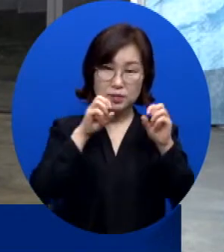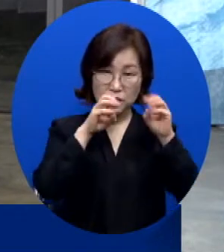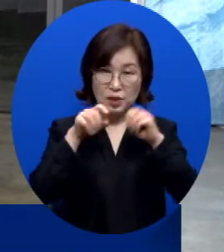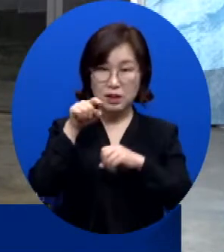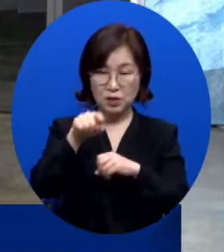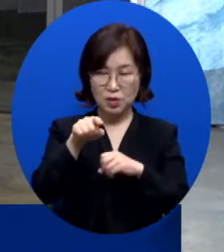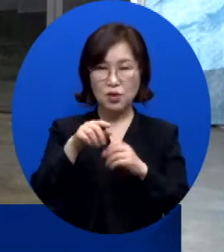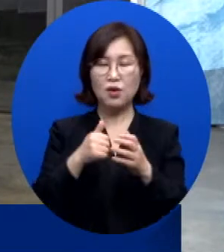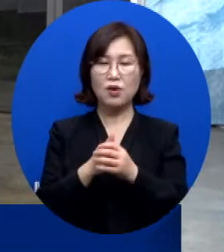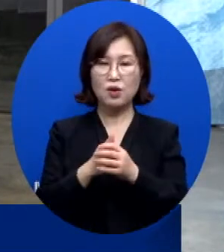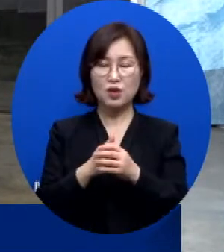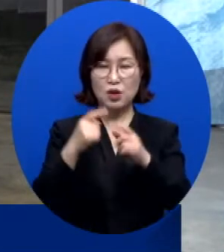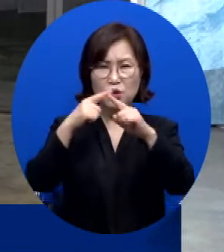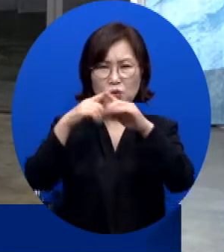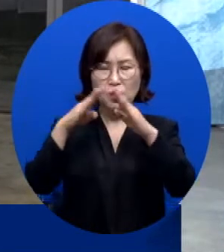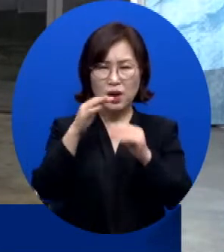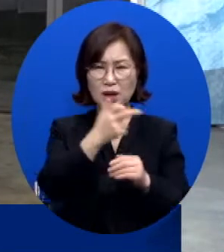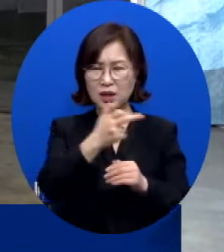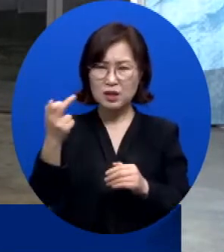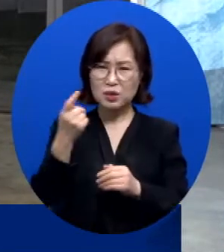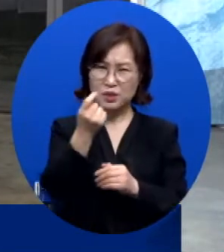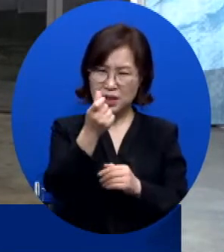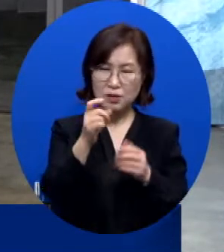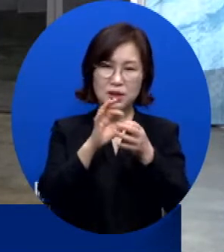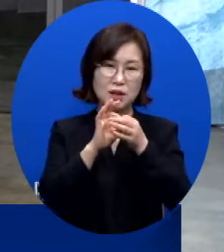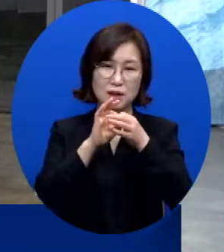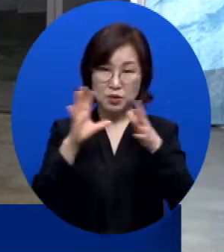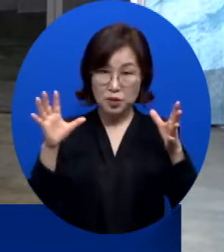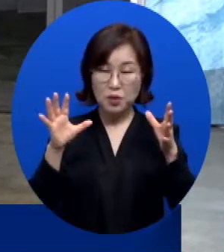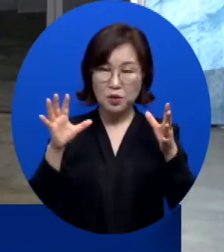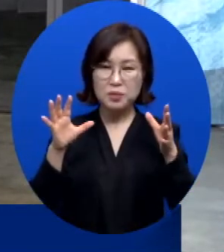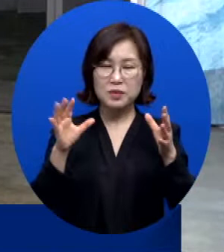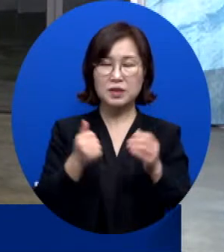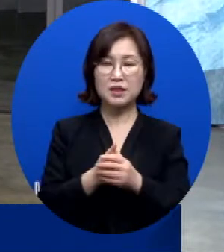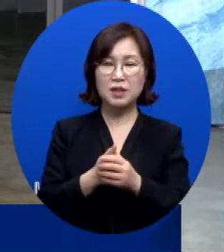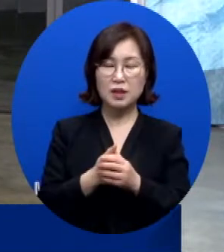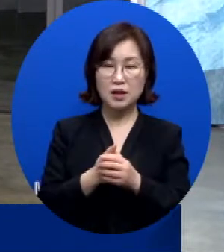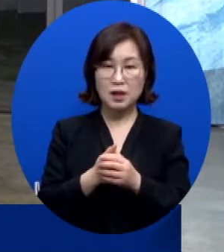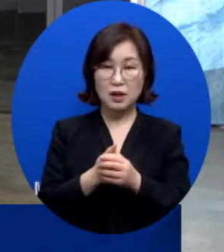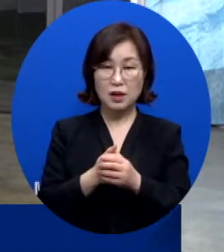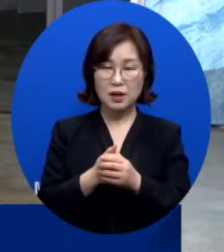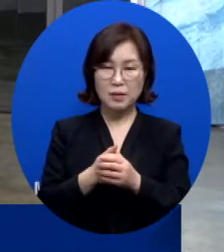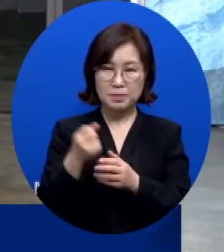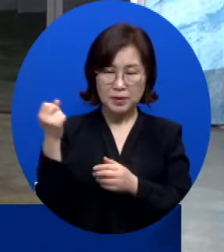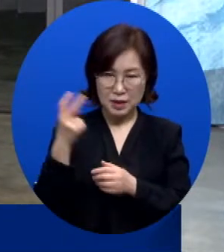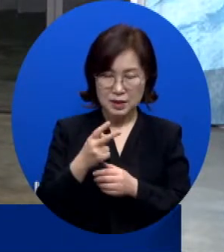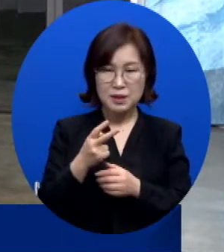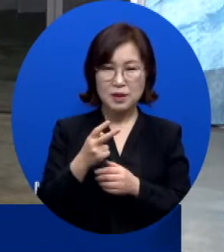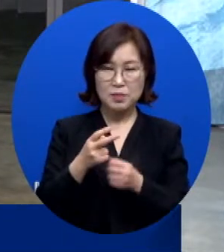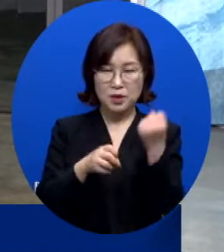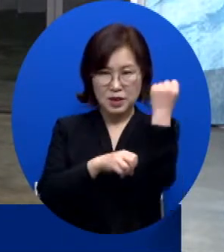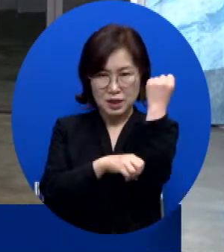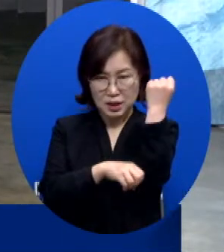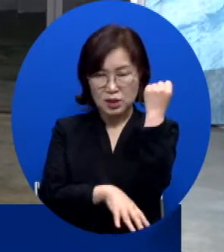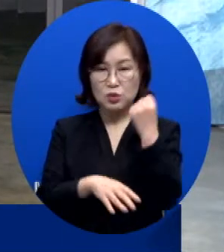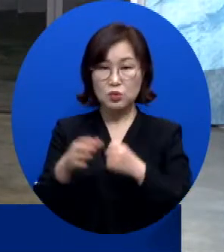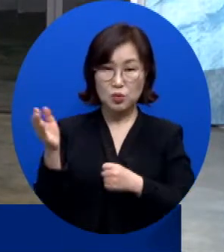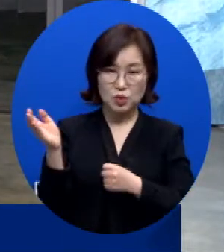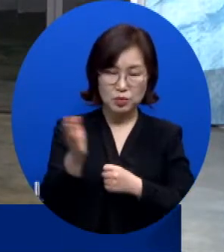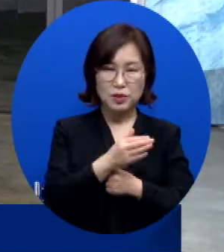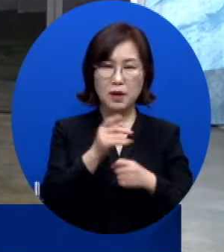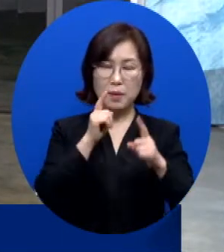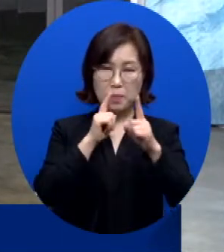교회 사이즈도 다 내려놓고 우리가 잘했던 사역들도 다 내려놓고 다시 한번 밑바탕부터 그